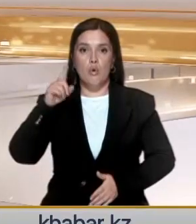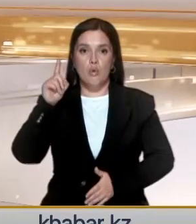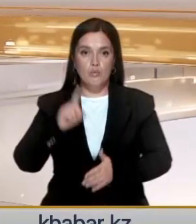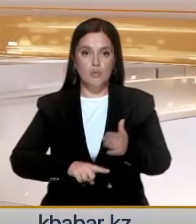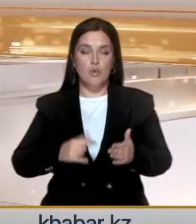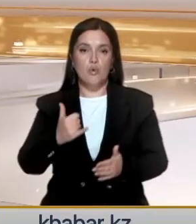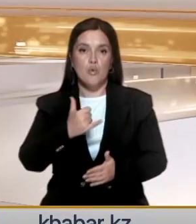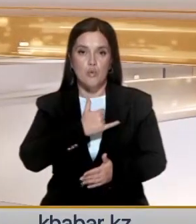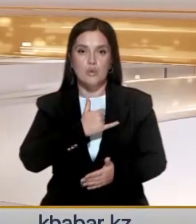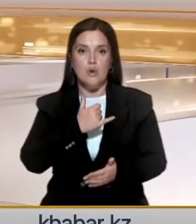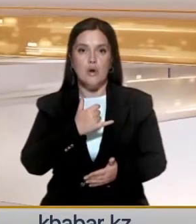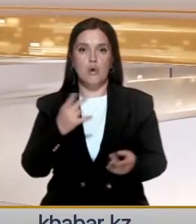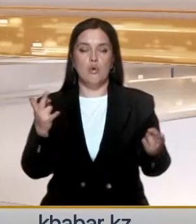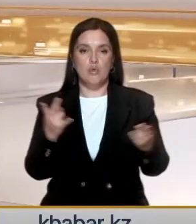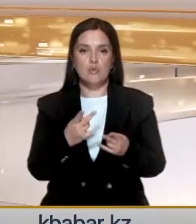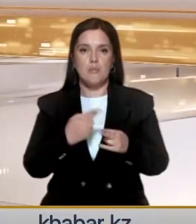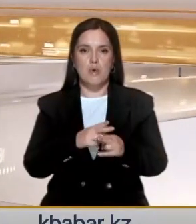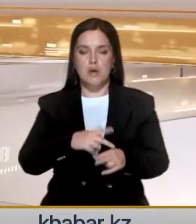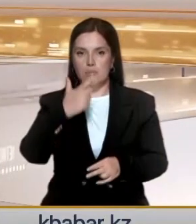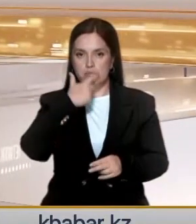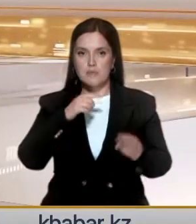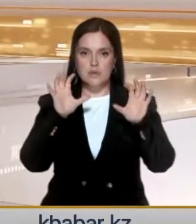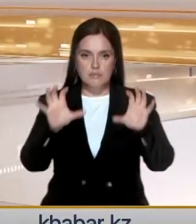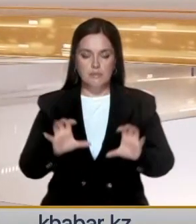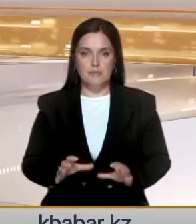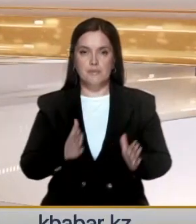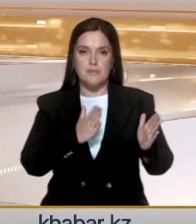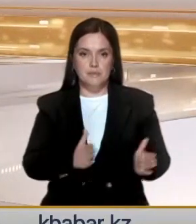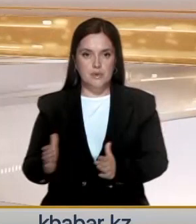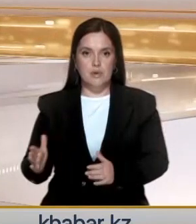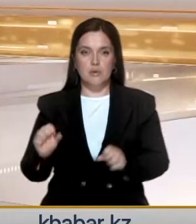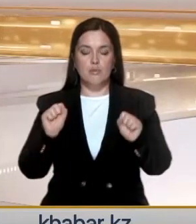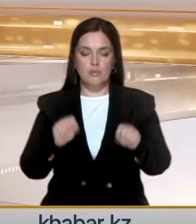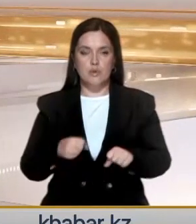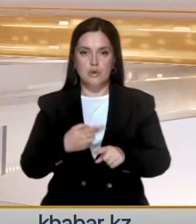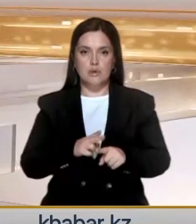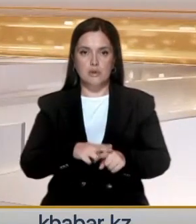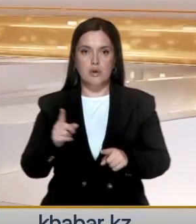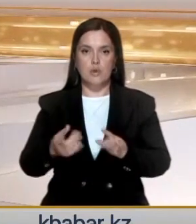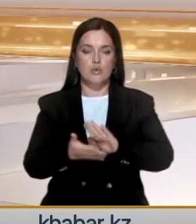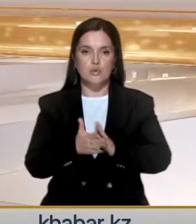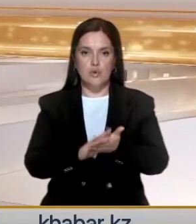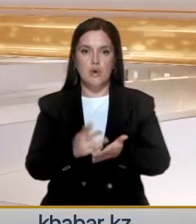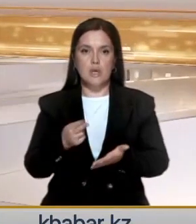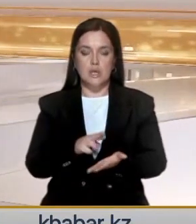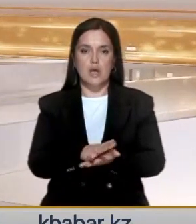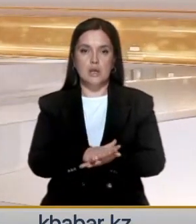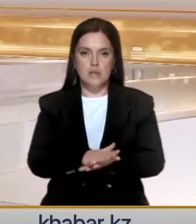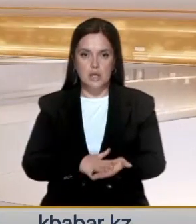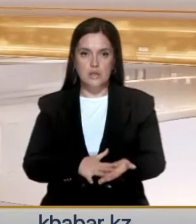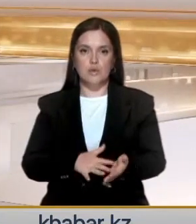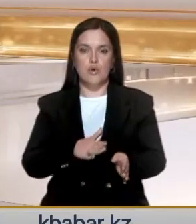что в нашей стране должна царить диктатура закона и порядка толь можно обеспечить надлежащие условия для дальнейшего